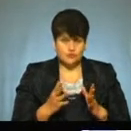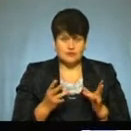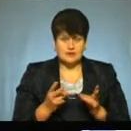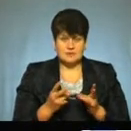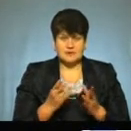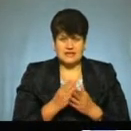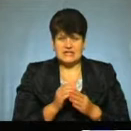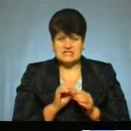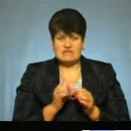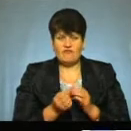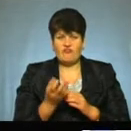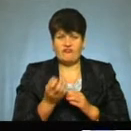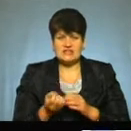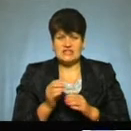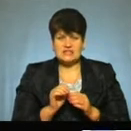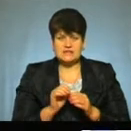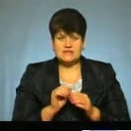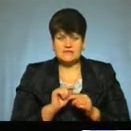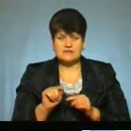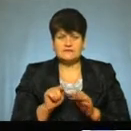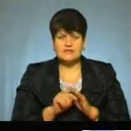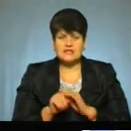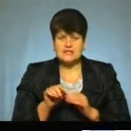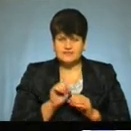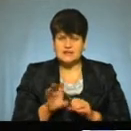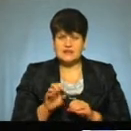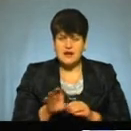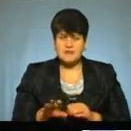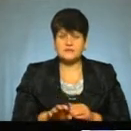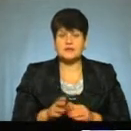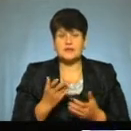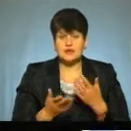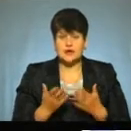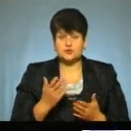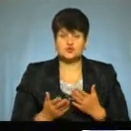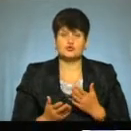десь витікання. Ну, чому тут яка, що потрібно, які заходи? Якщо десь, як тільки